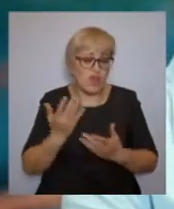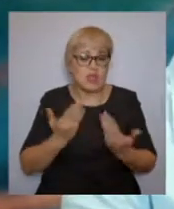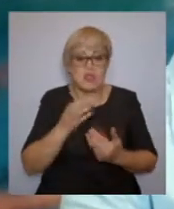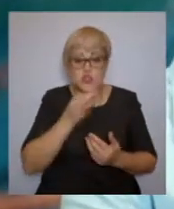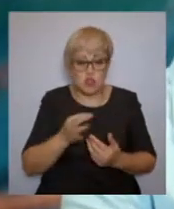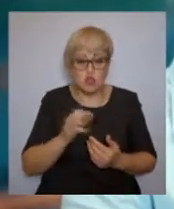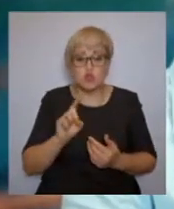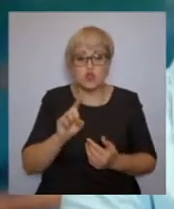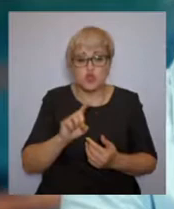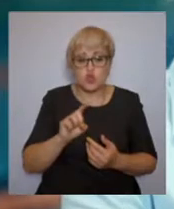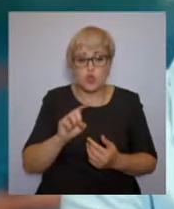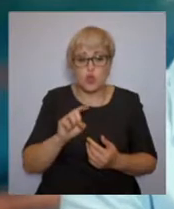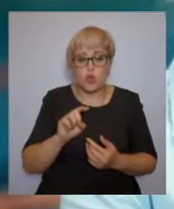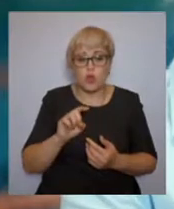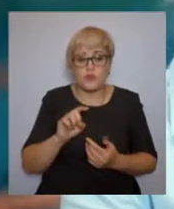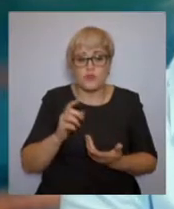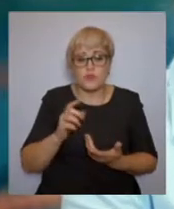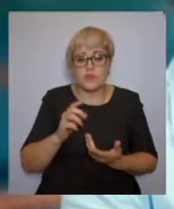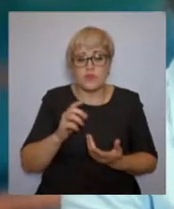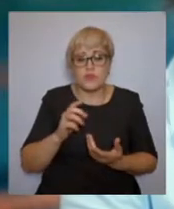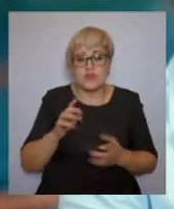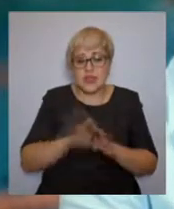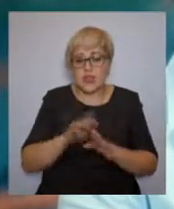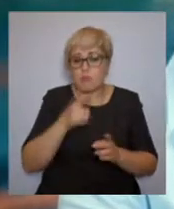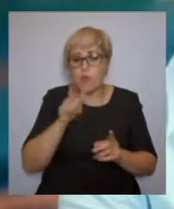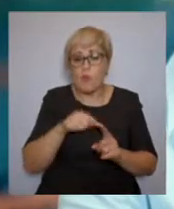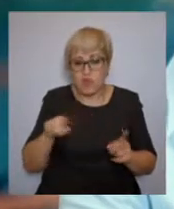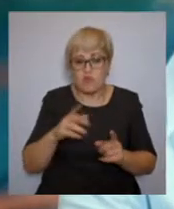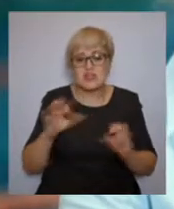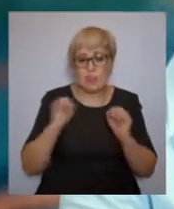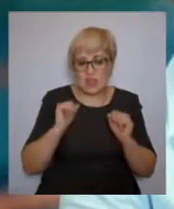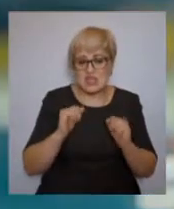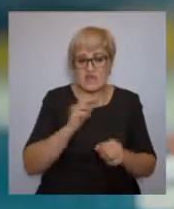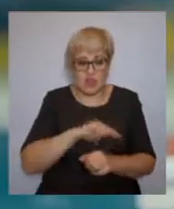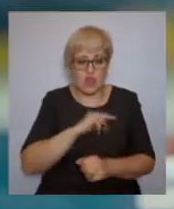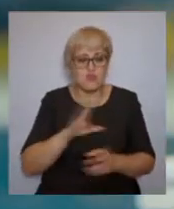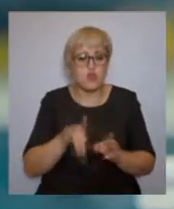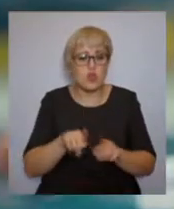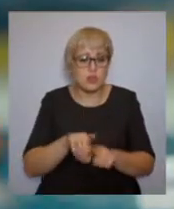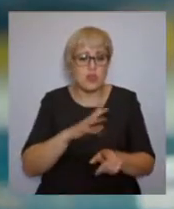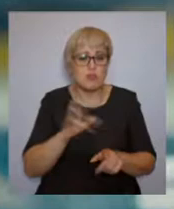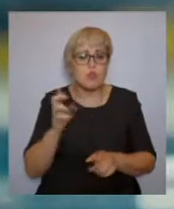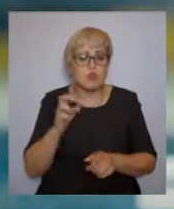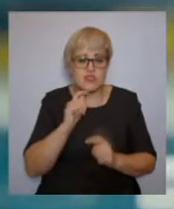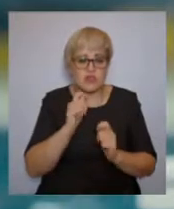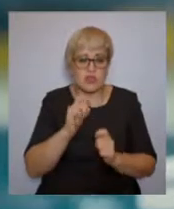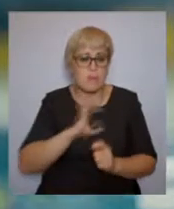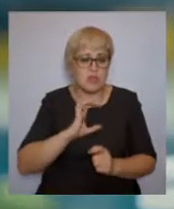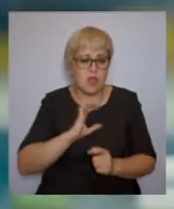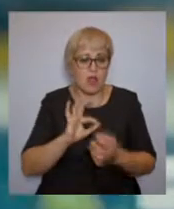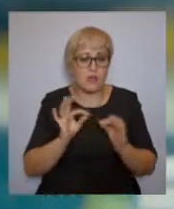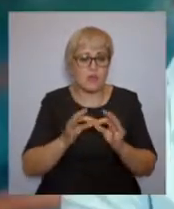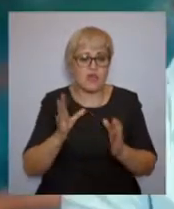кульминационным моментом все-таки в спортивной карьере были бронзовой медали олимпиады в сиднее